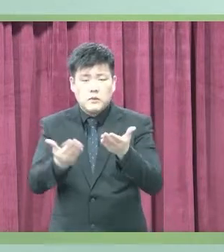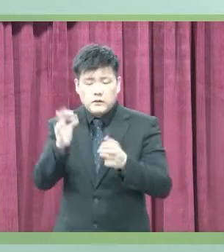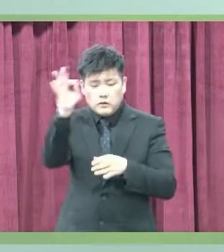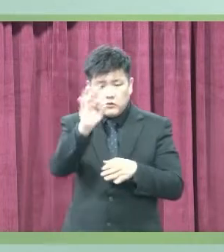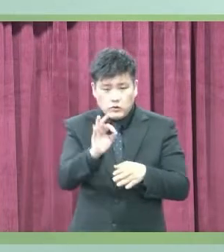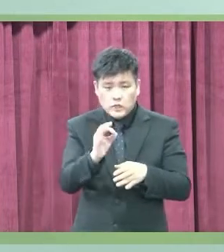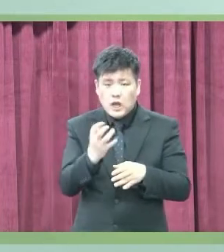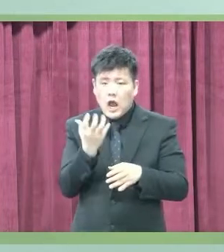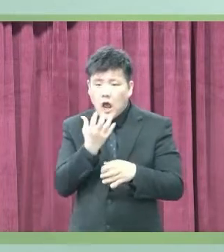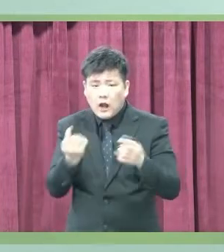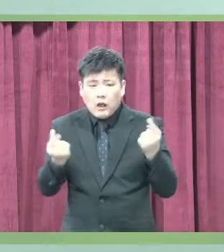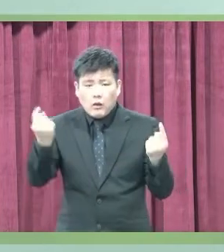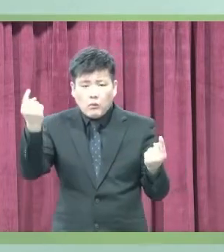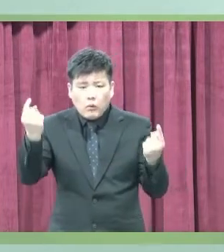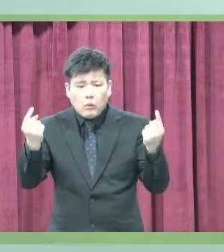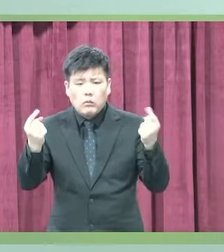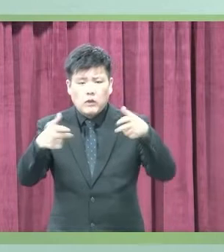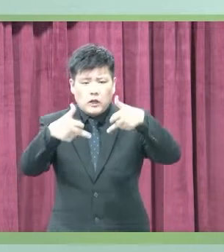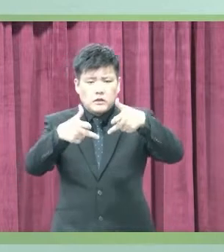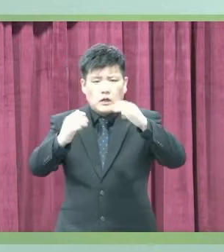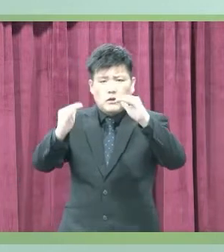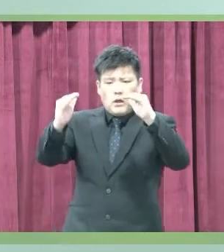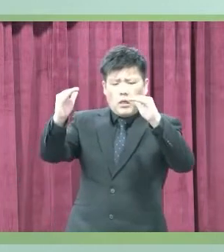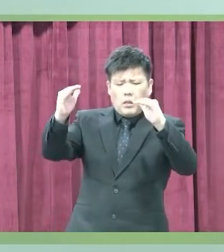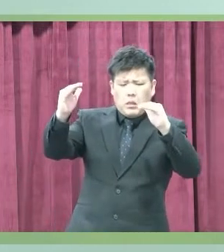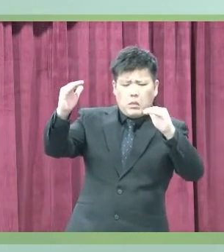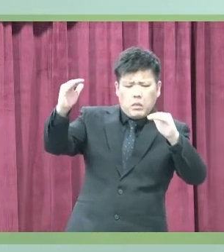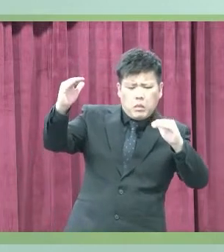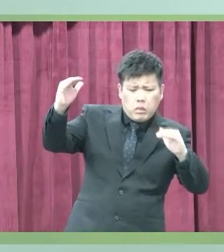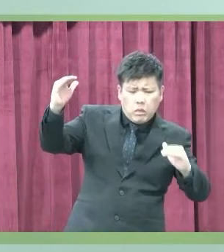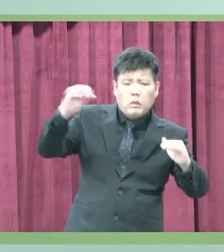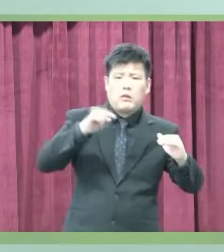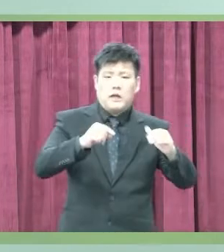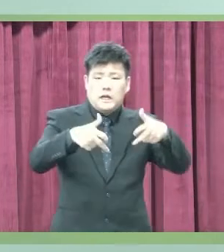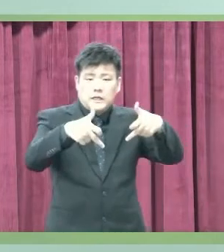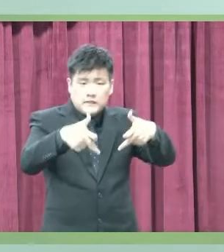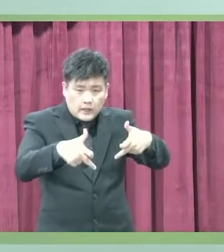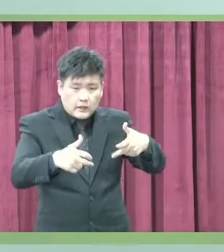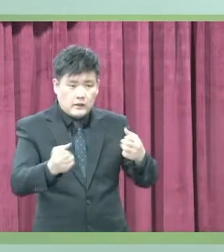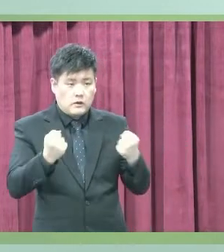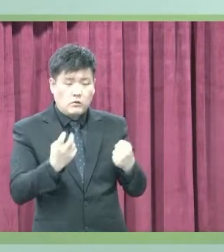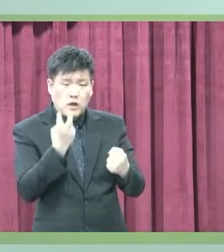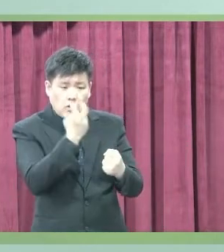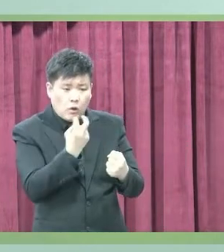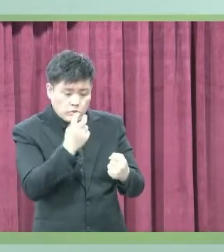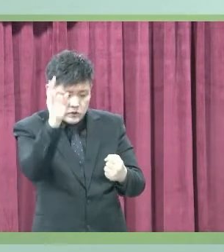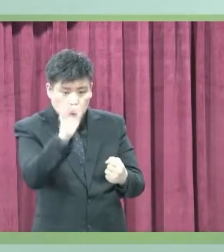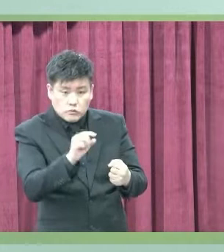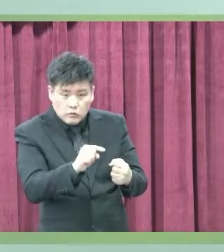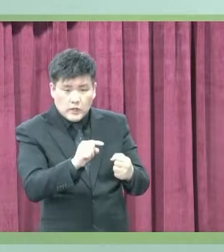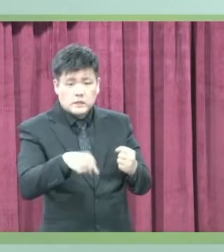비장애인보다 상대적으로 저조하게 나타나고 있습니다. 특히 장애인 건강검진 수검률은 자폐성